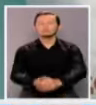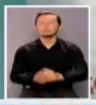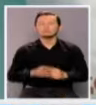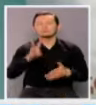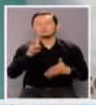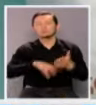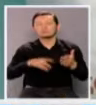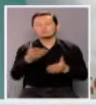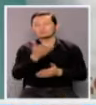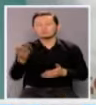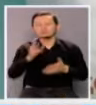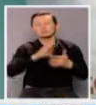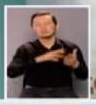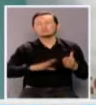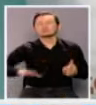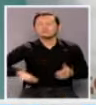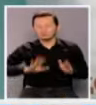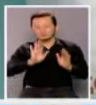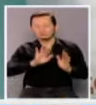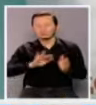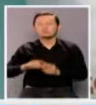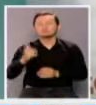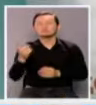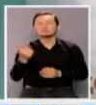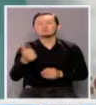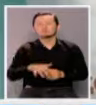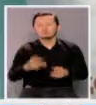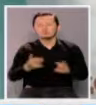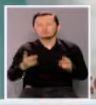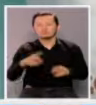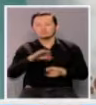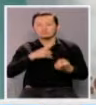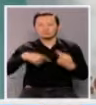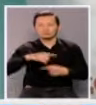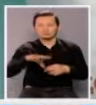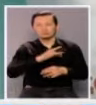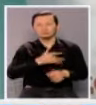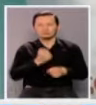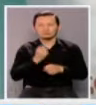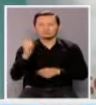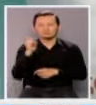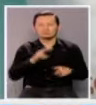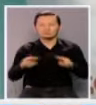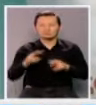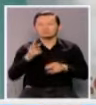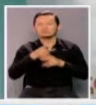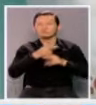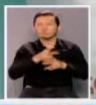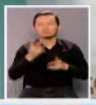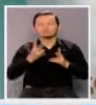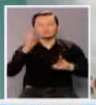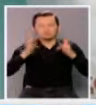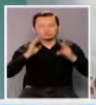Административные штрафы успеете наложить и потом. В первую очередь надо заинтересовать предпринимателей, чтобы они усилили охрану своих объектов. То есть